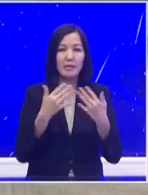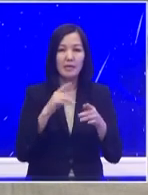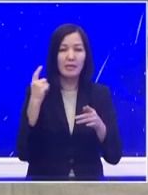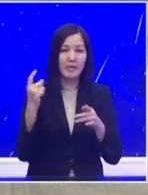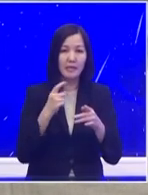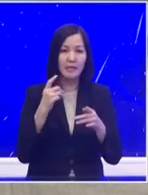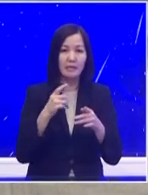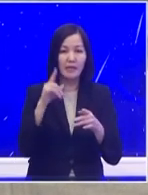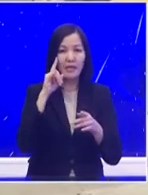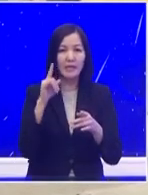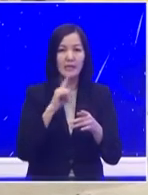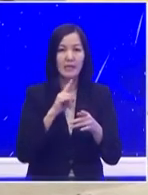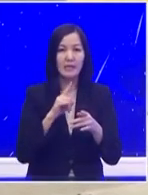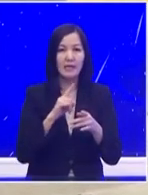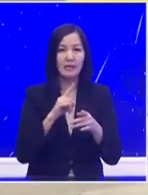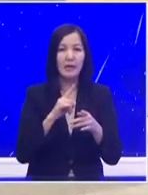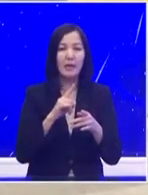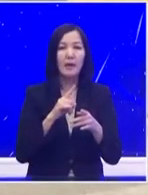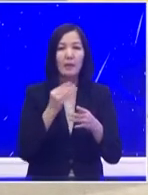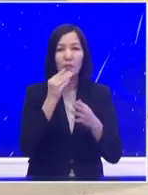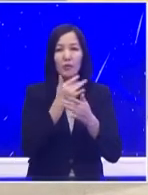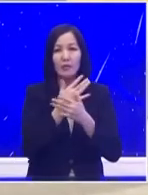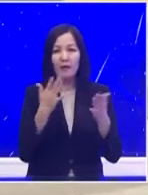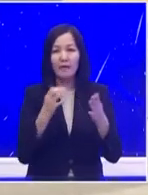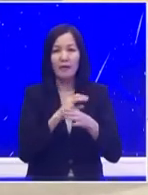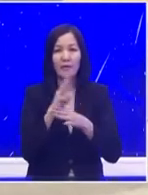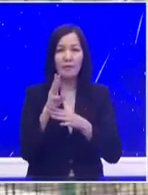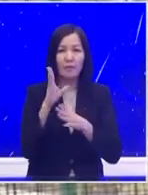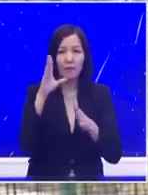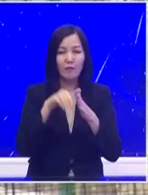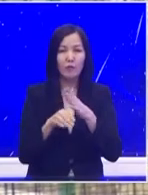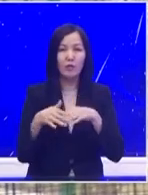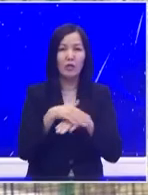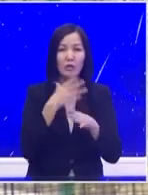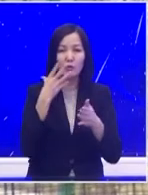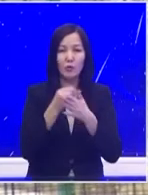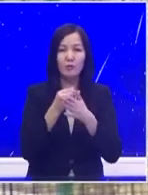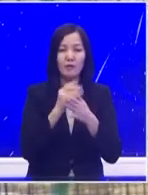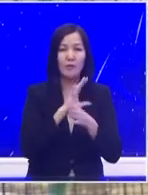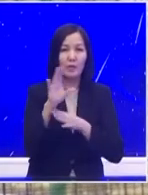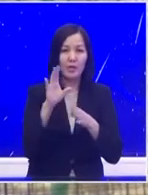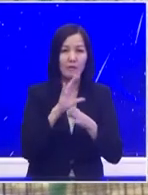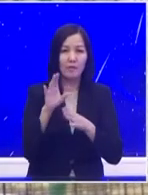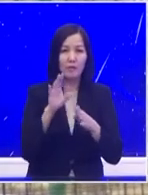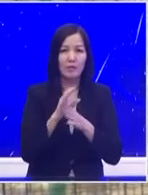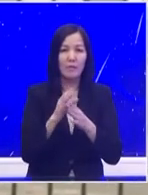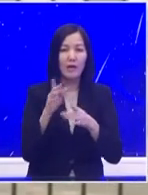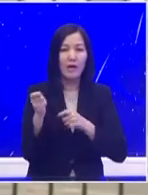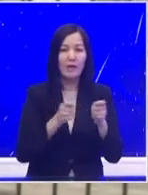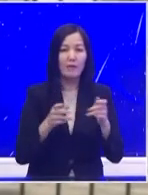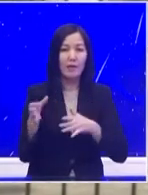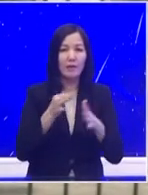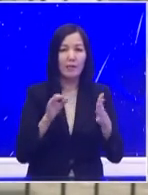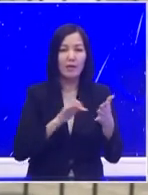Казахстан по основным позициям продтоваров обеспечивает внутренний рынок собственным производством. По оперативным данным акиматов